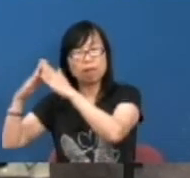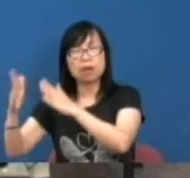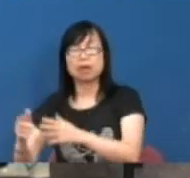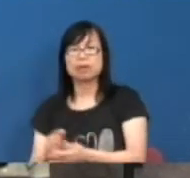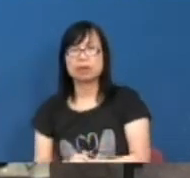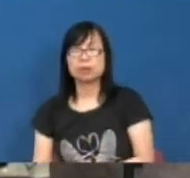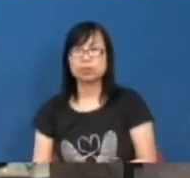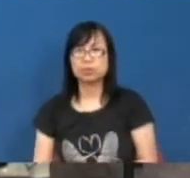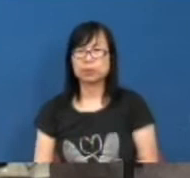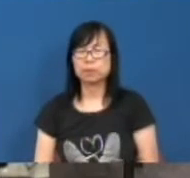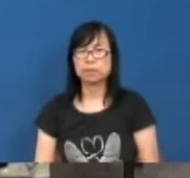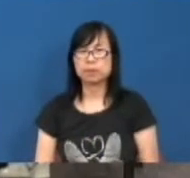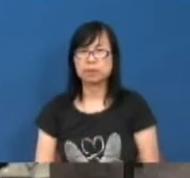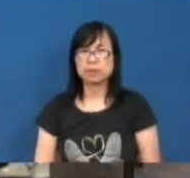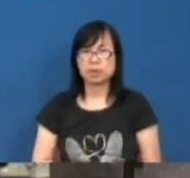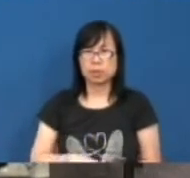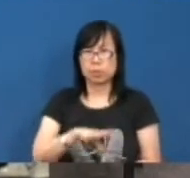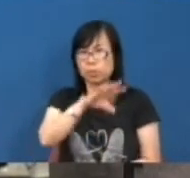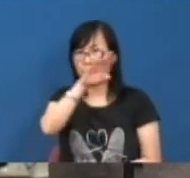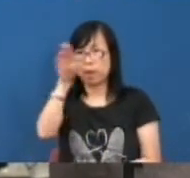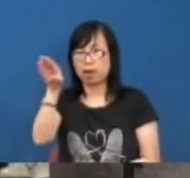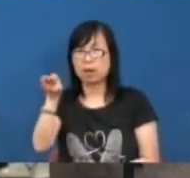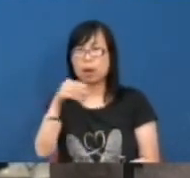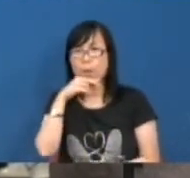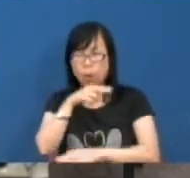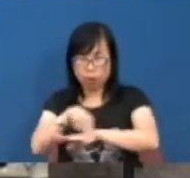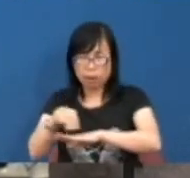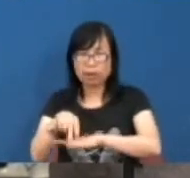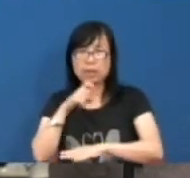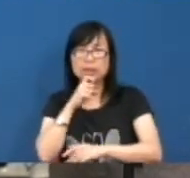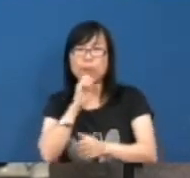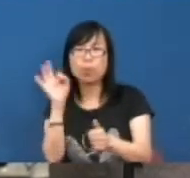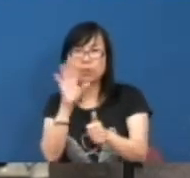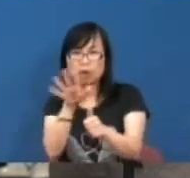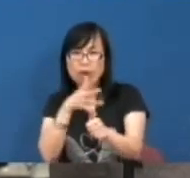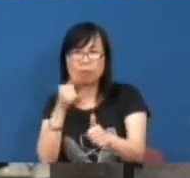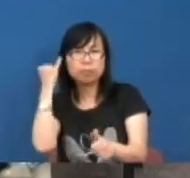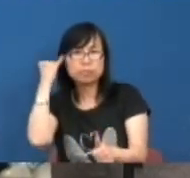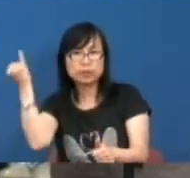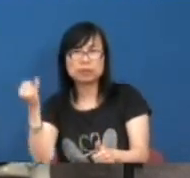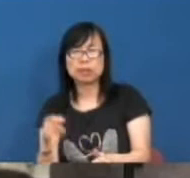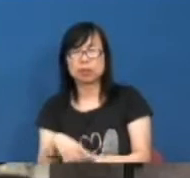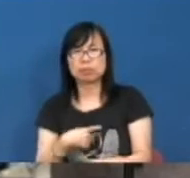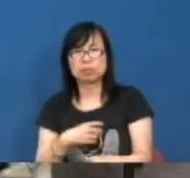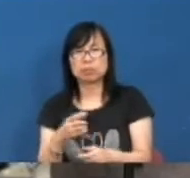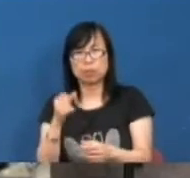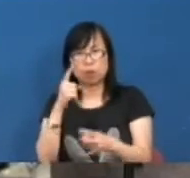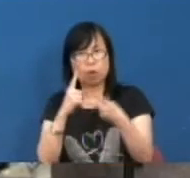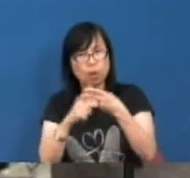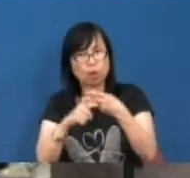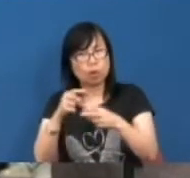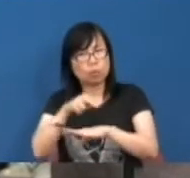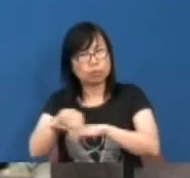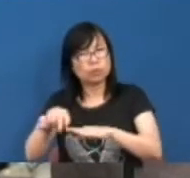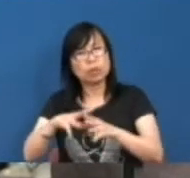於嗰、那個即係整體嘅規劃係會唔會有影響？我就唔知道。但係呢個工程好大， 係啊，其實都 係啊，即係